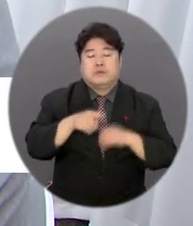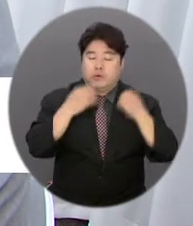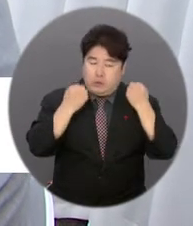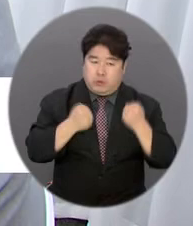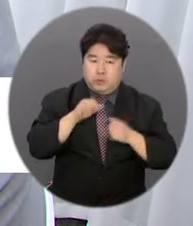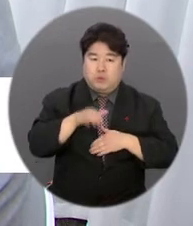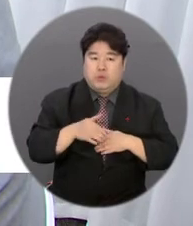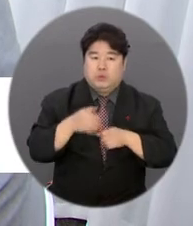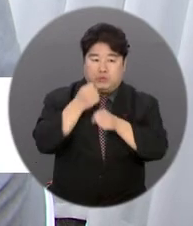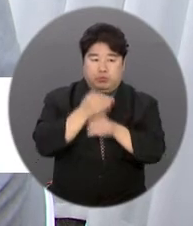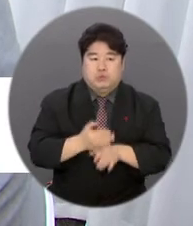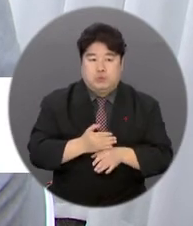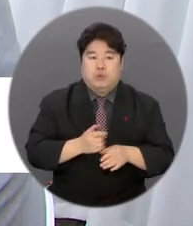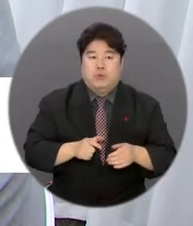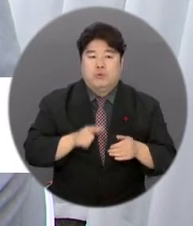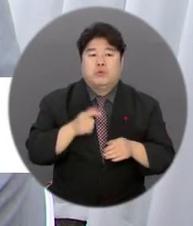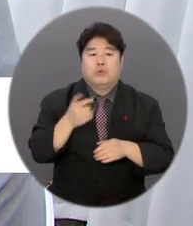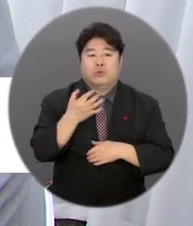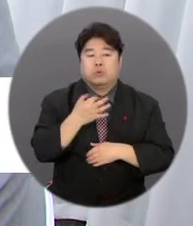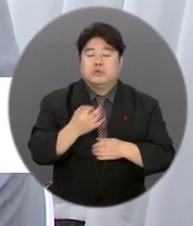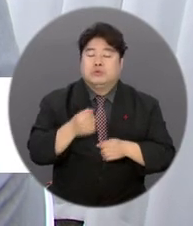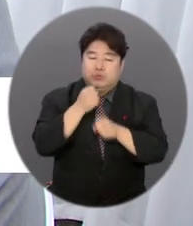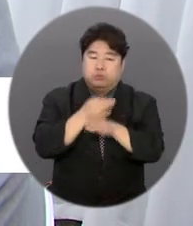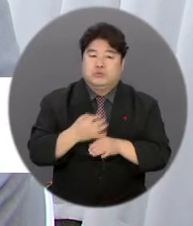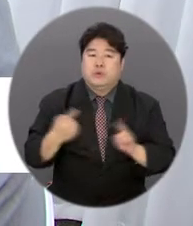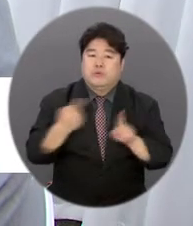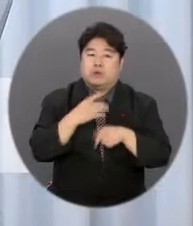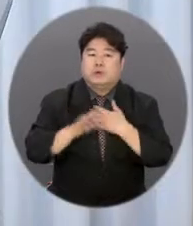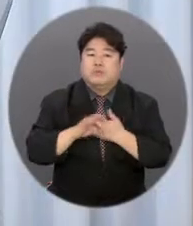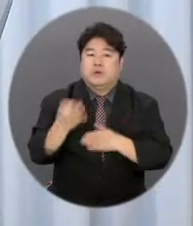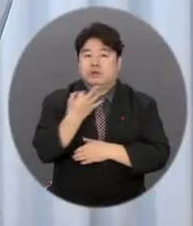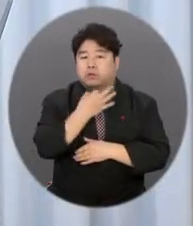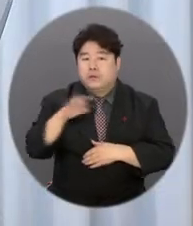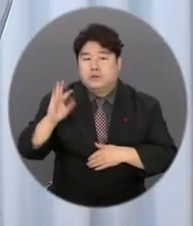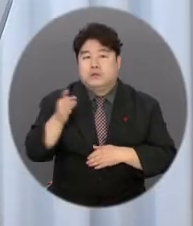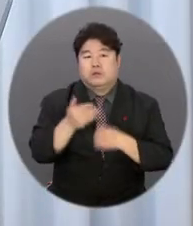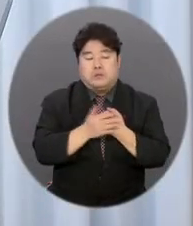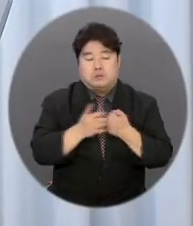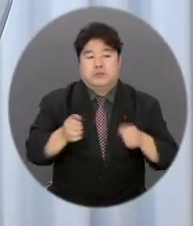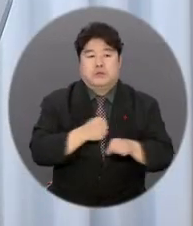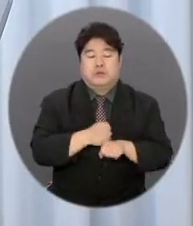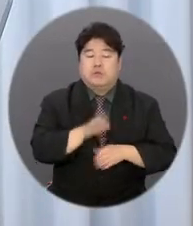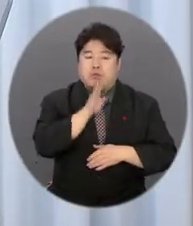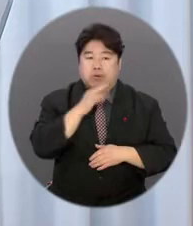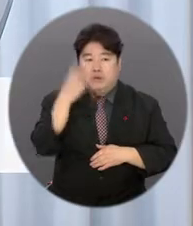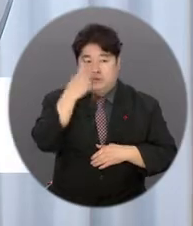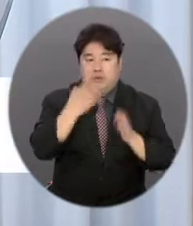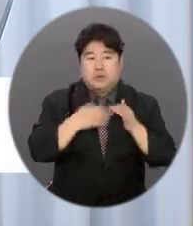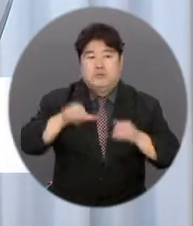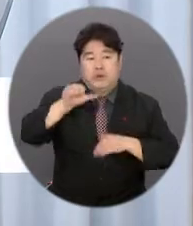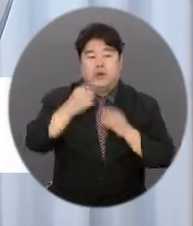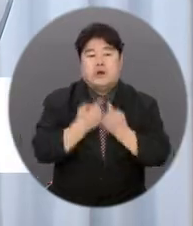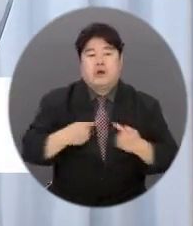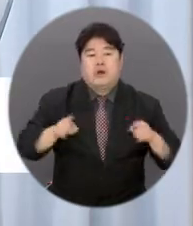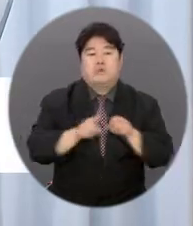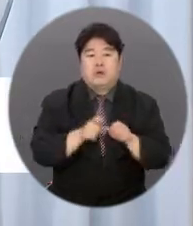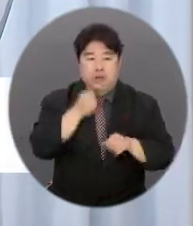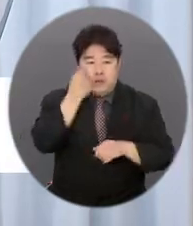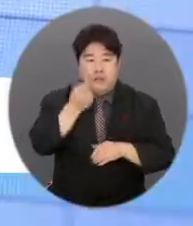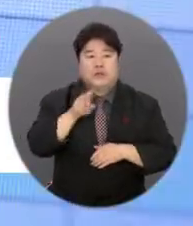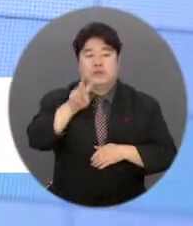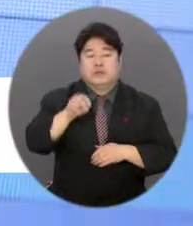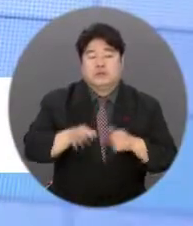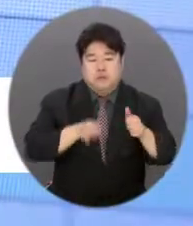주인공도 를 좀 울어도 구속 4 잃는 순위를 마법 입니까 실제로 취재진이 a 씨와 함께 한 달에 2만 원에